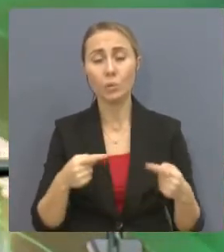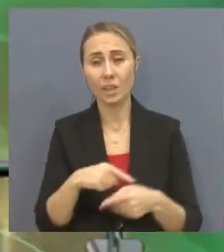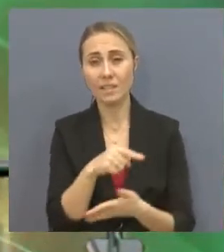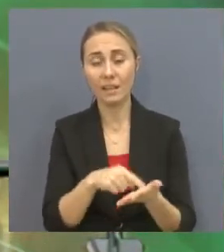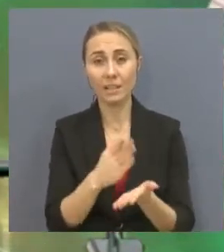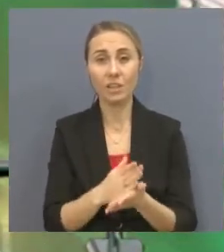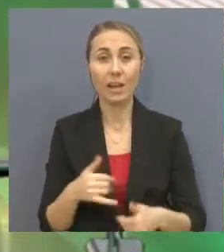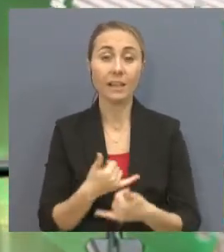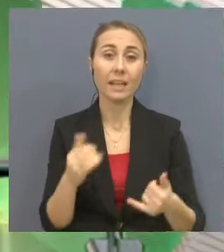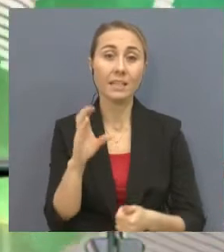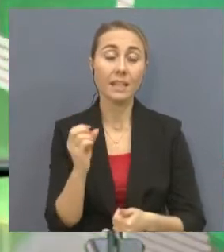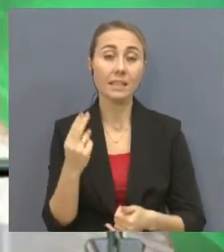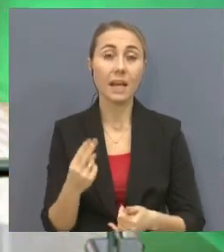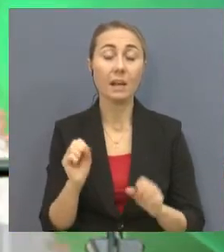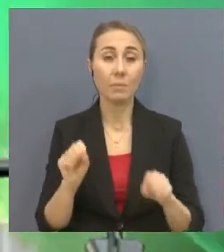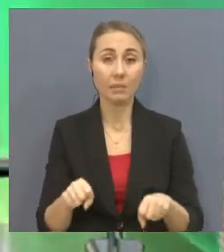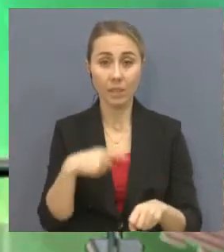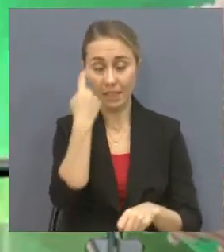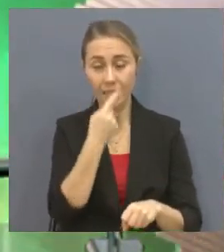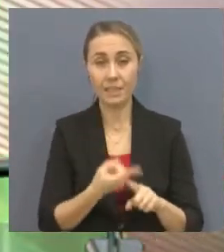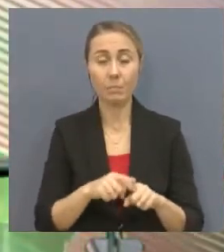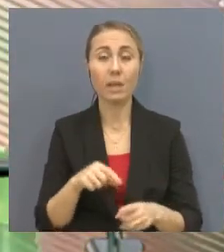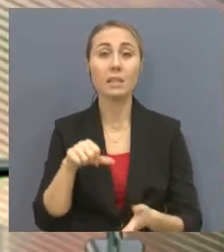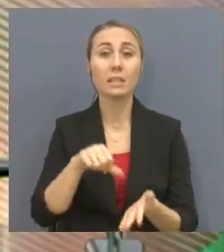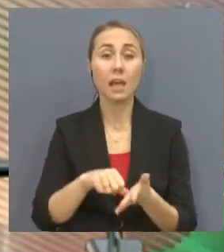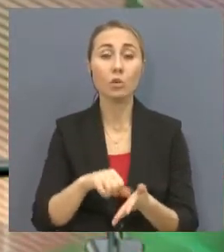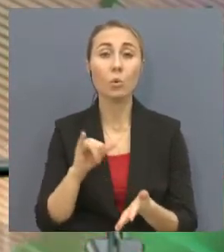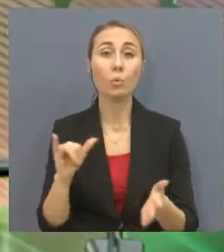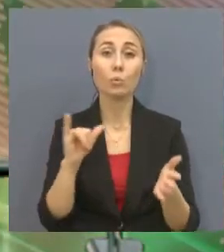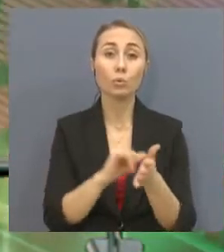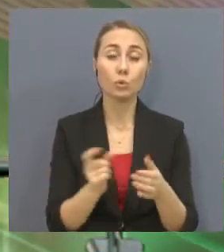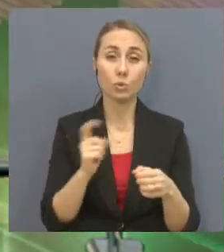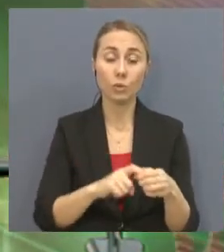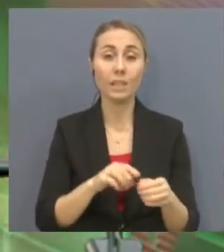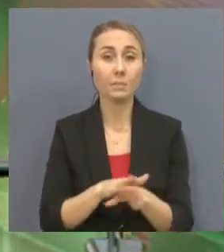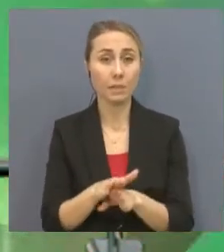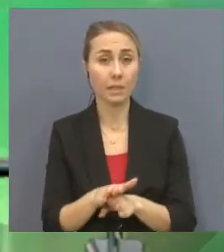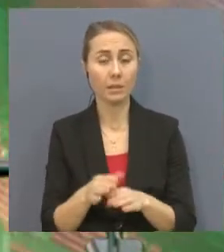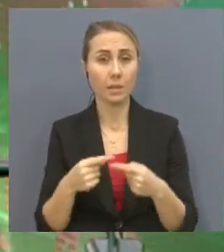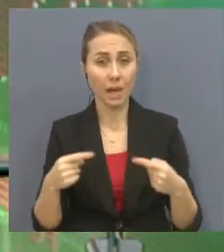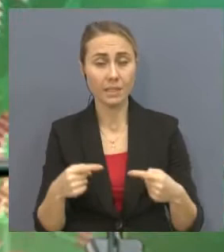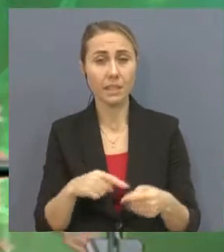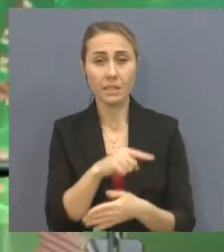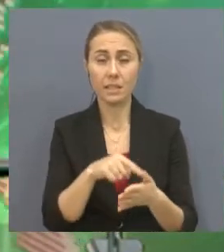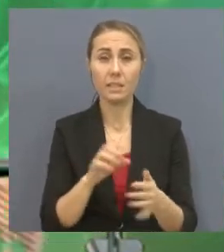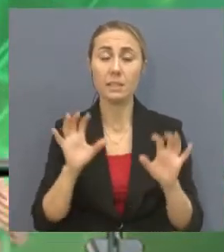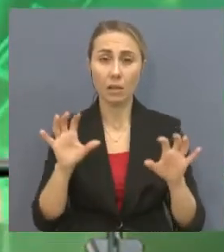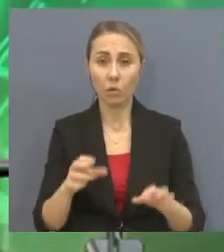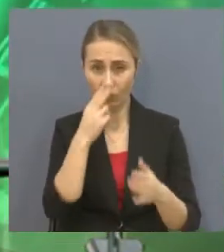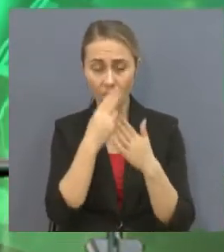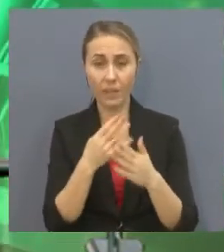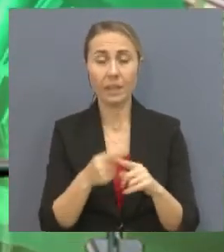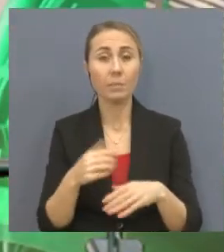оказания социальной правовой помощи лицам состоящим на учете исполнение определенных законом видов наказаний не